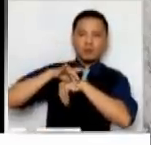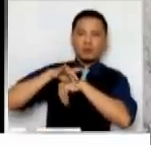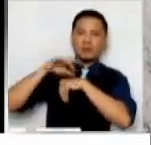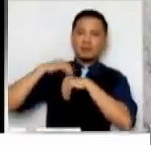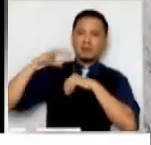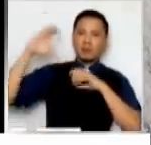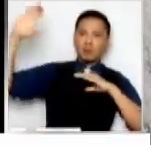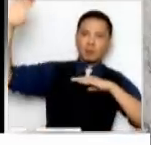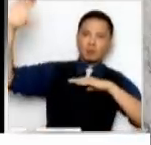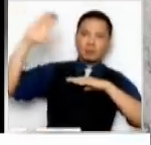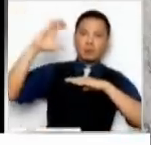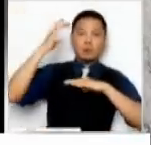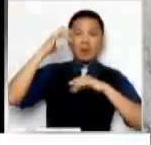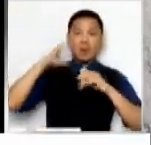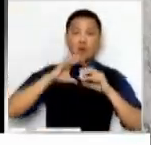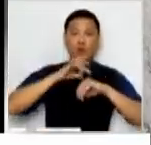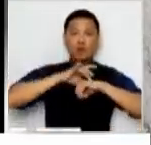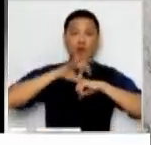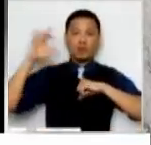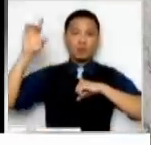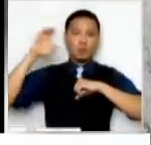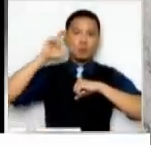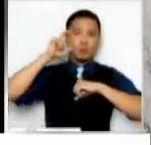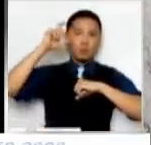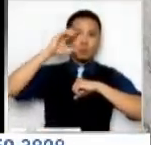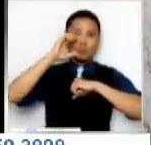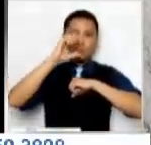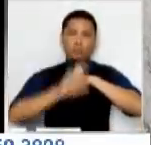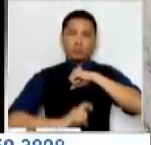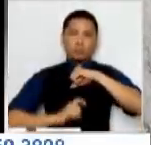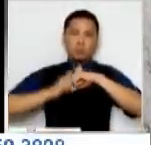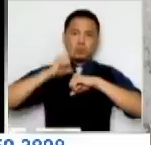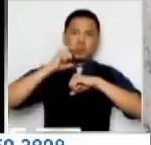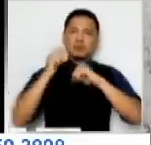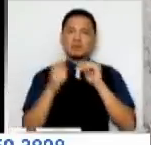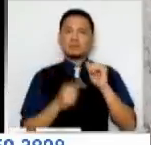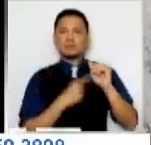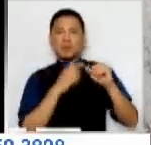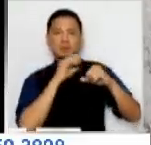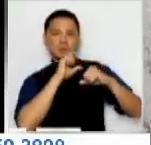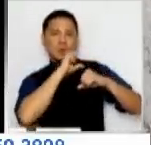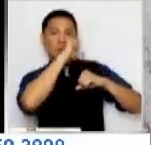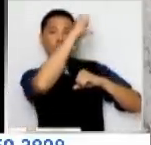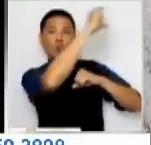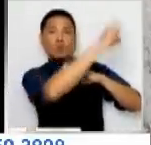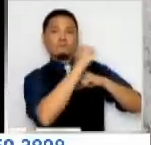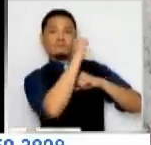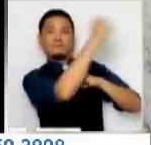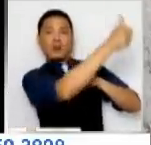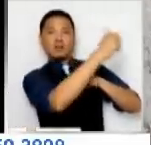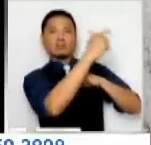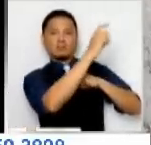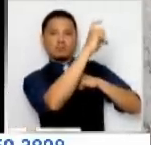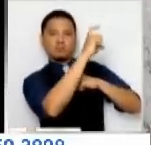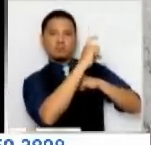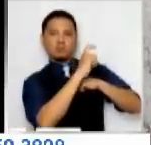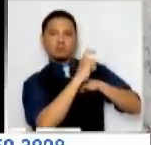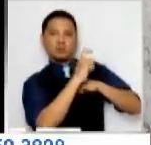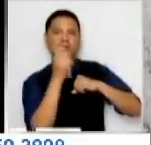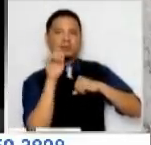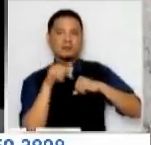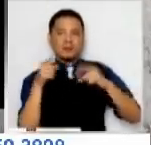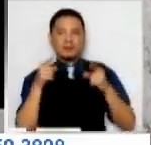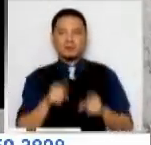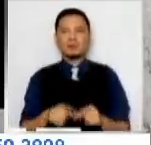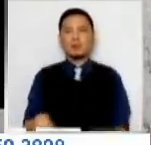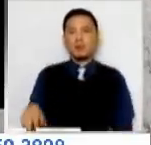umiikot sa mundo, mga kapuso. Kaya kuminsan malayo, kuminsan malapit. At 14% na mas malaki at 30% na mas